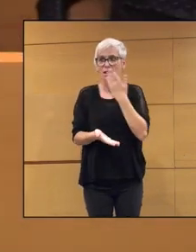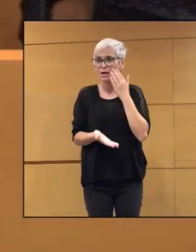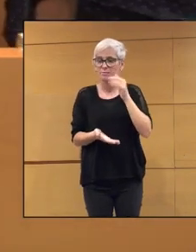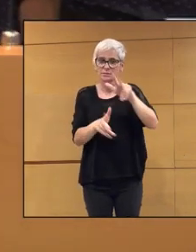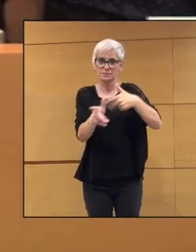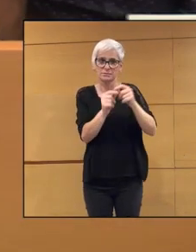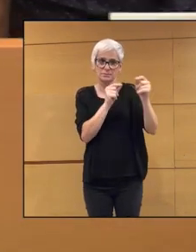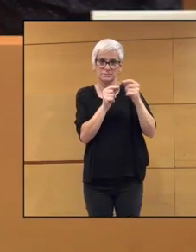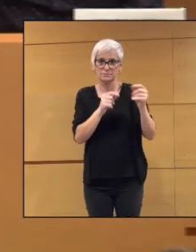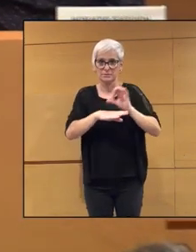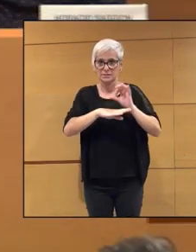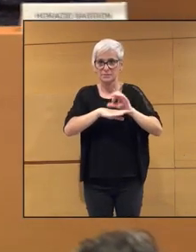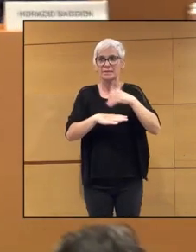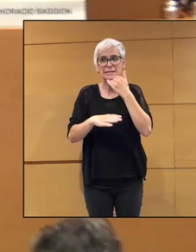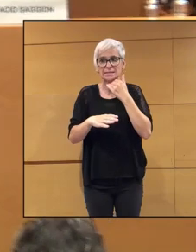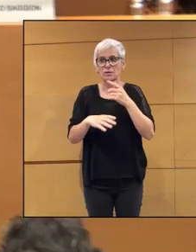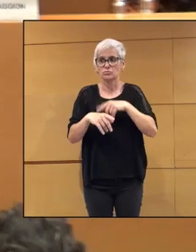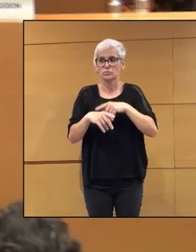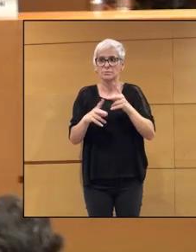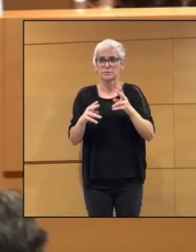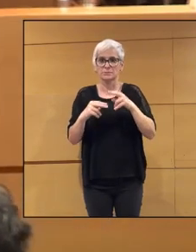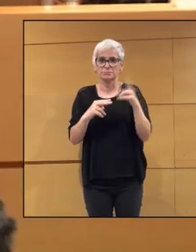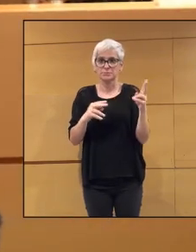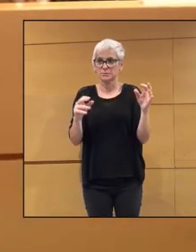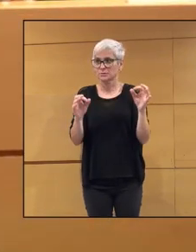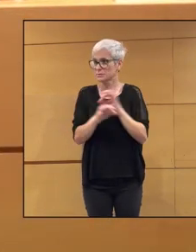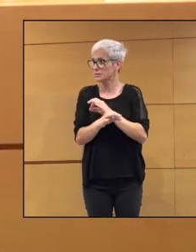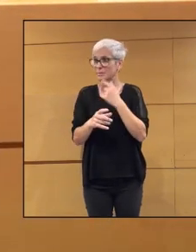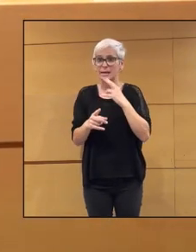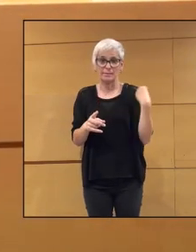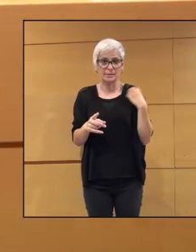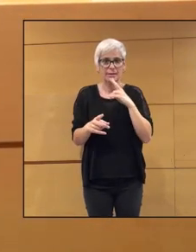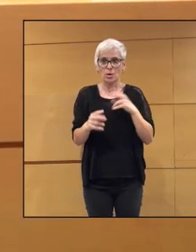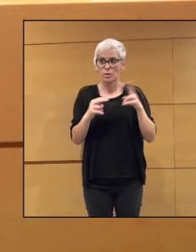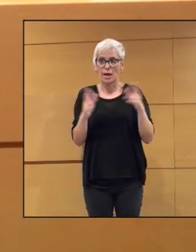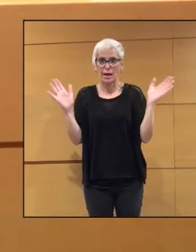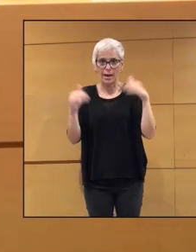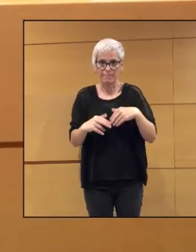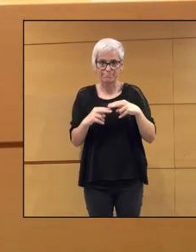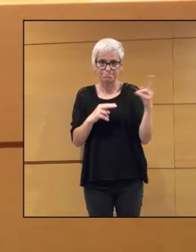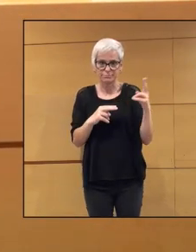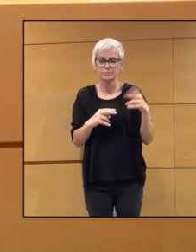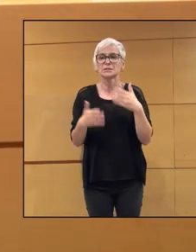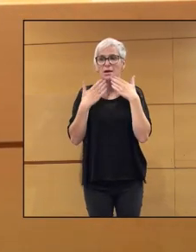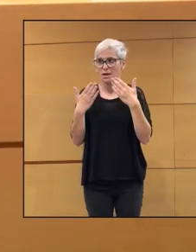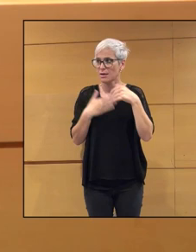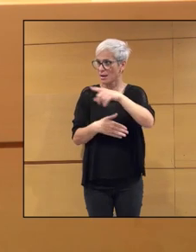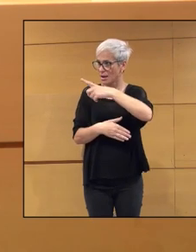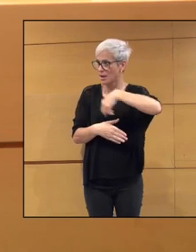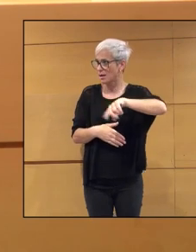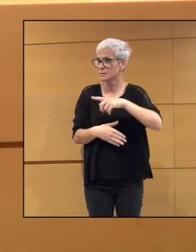que s'han quedat una estona sense connexió també, que m'avisaven, no tenim connexió. Doncs moltíssimes gràcies